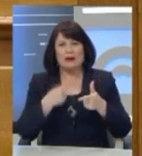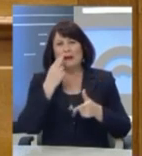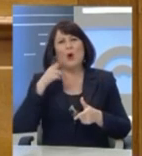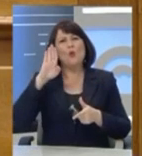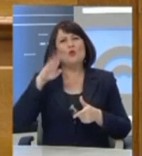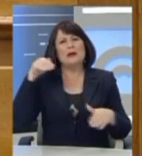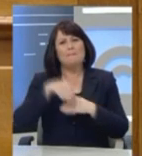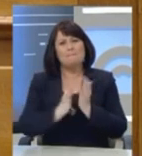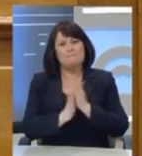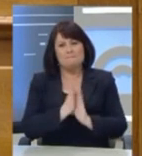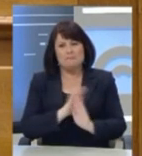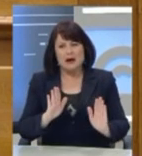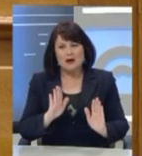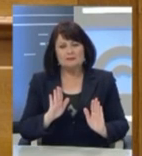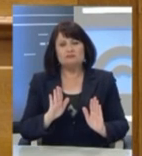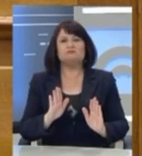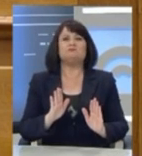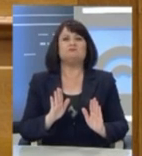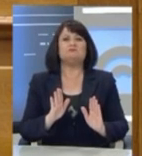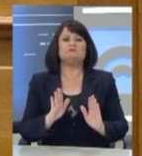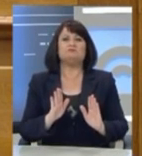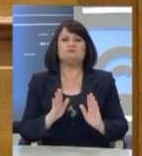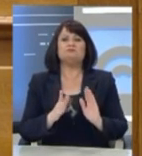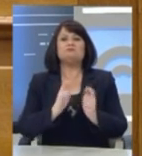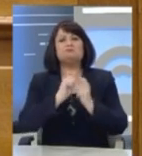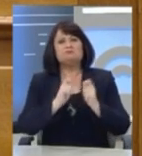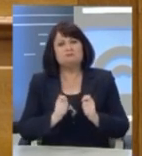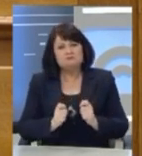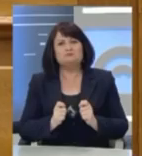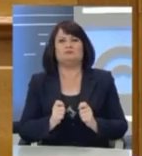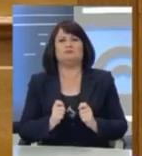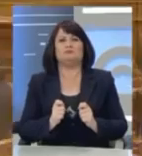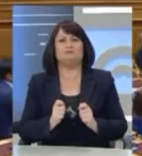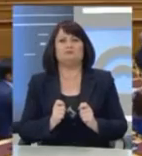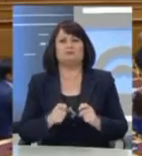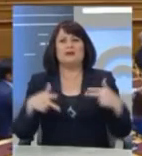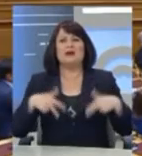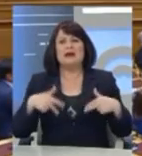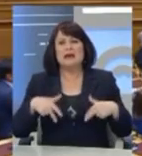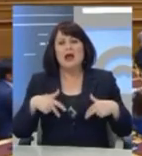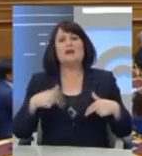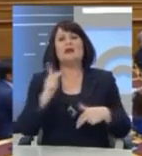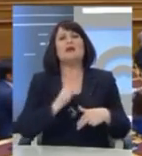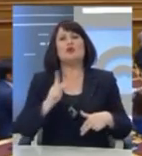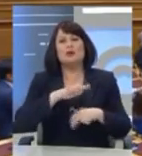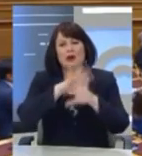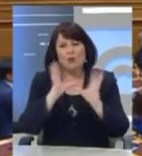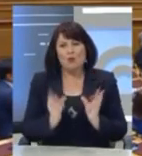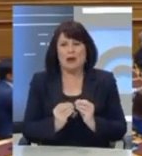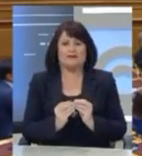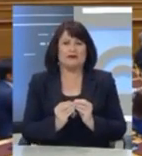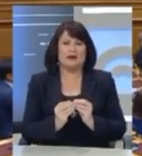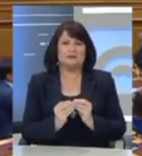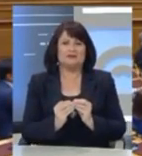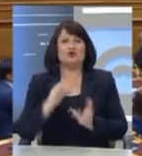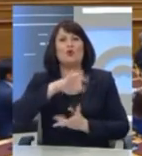Χούντας, από τις διαρθρωτικές μεταβολές που επέφερε στα κράτη και τις κοινωνίες ολόκληρου